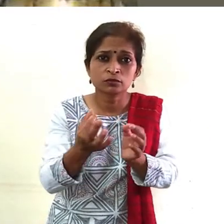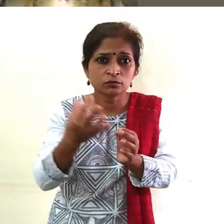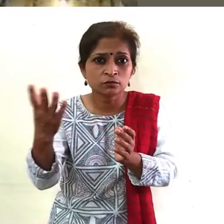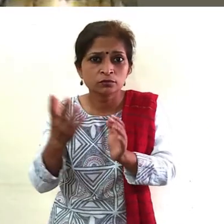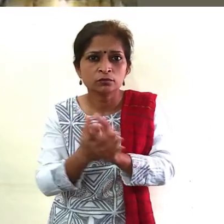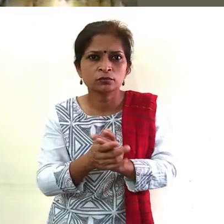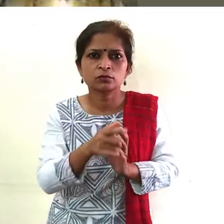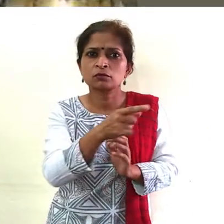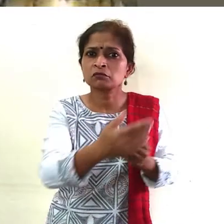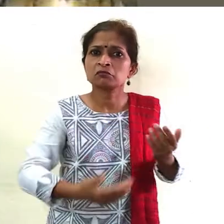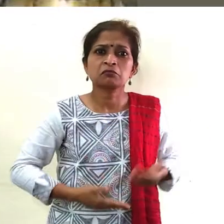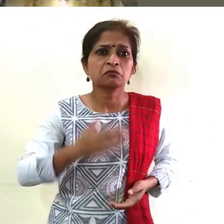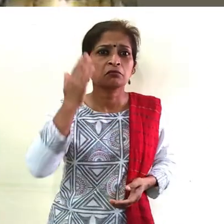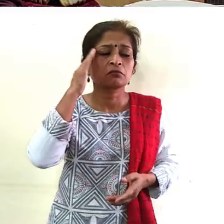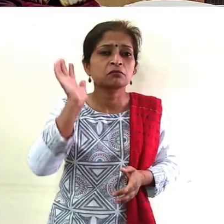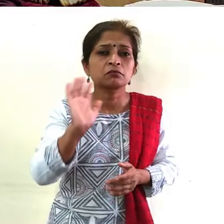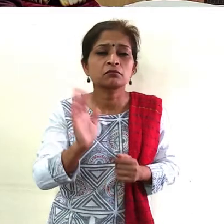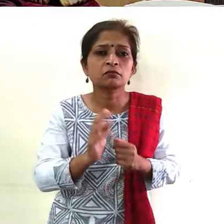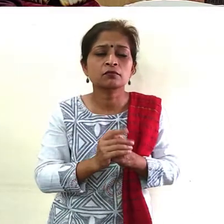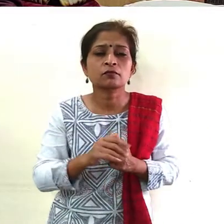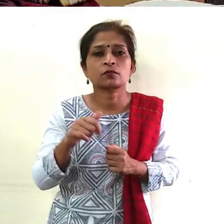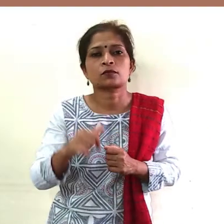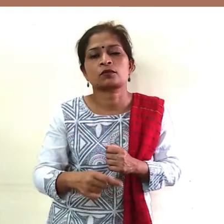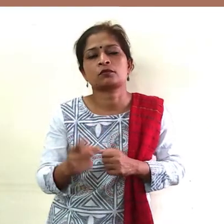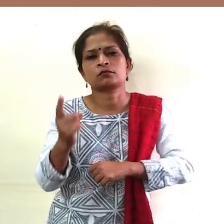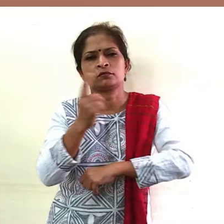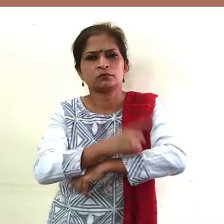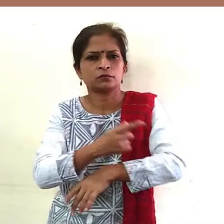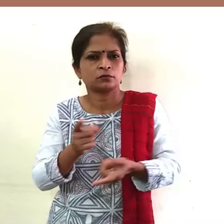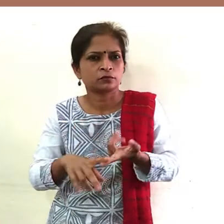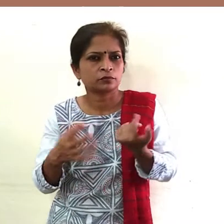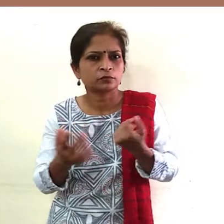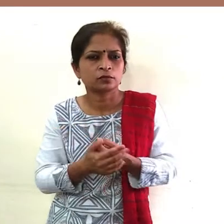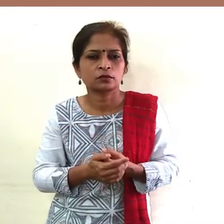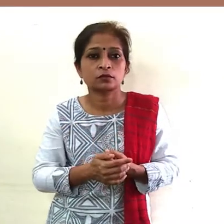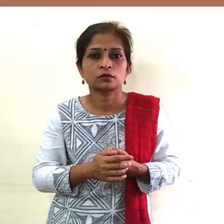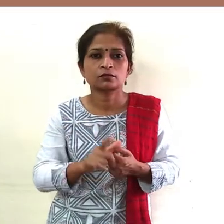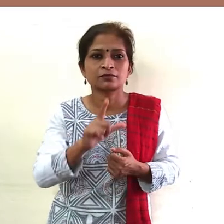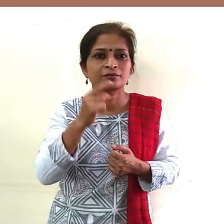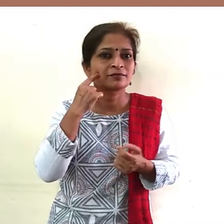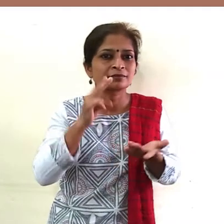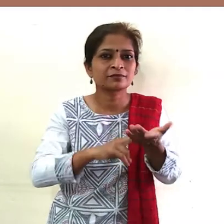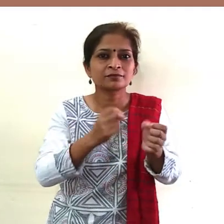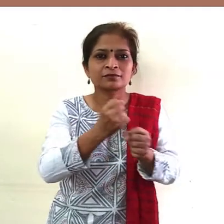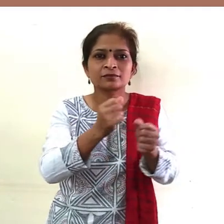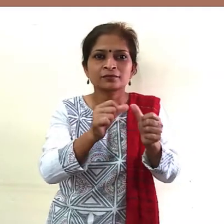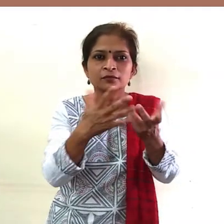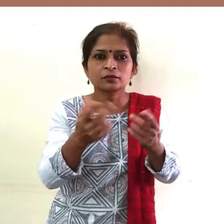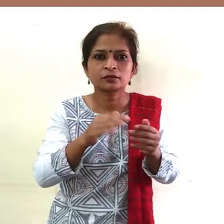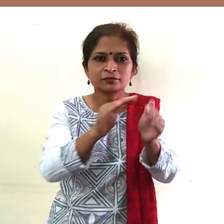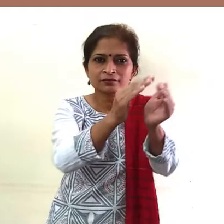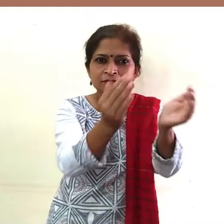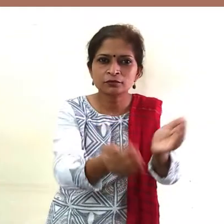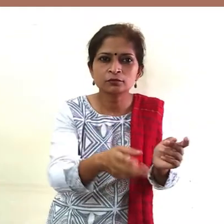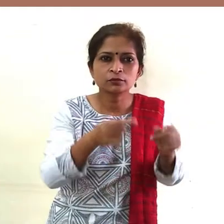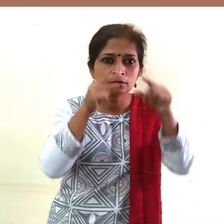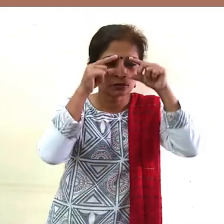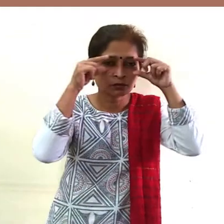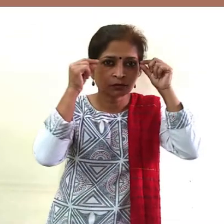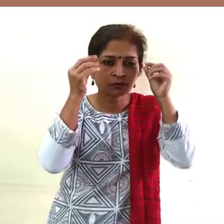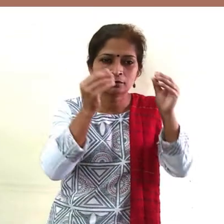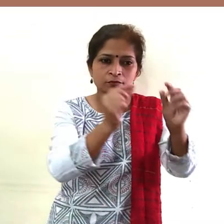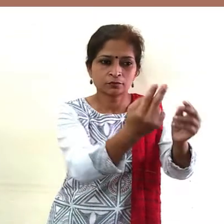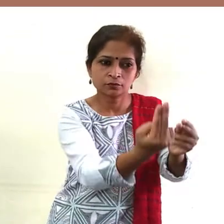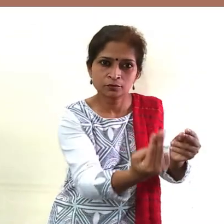की भी तमीज नहीं। तो उस दिन कुछ यूं हुआ कि लिंगा ने जो आंखें बना रखी थी शिव जी के ऊपर, उसमें से एक आंख से